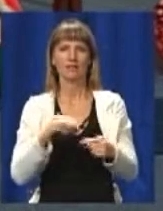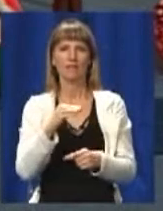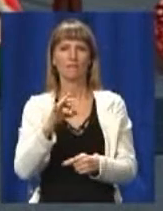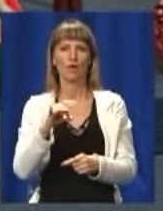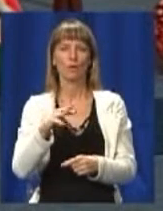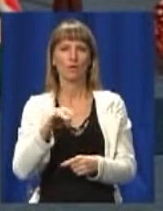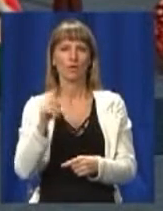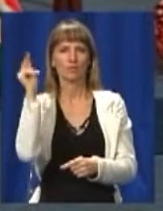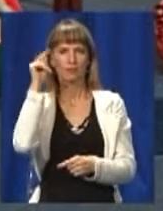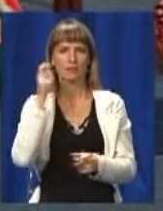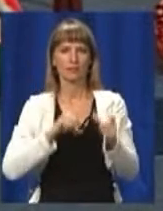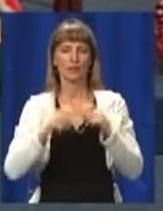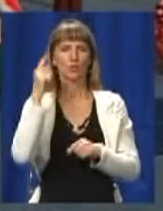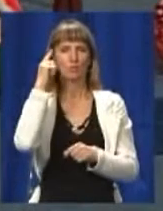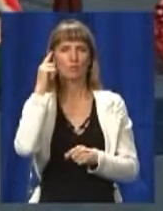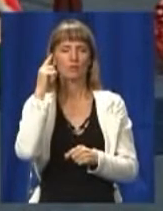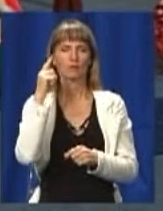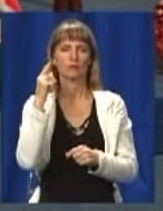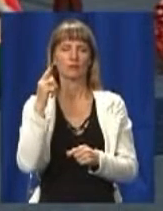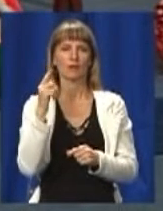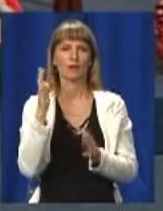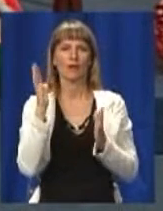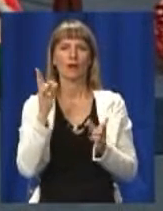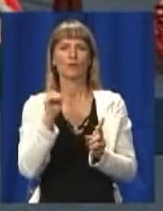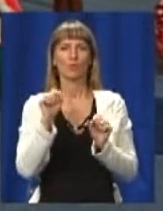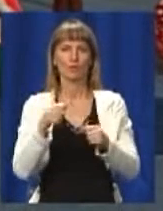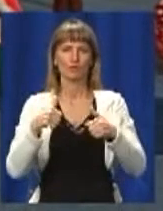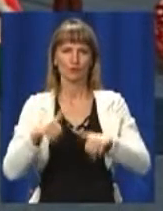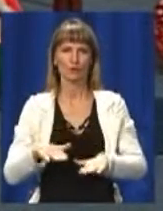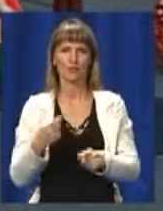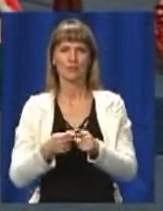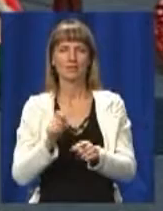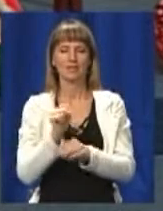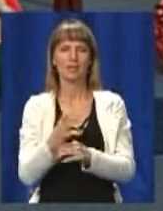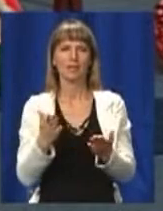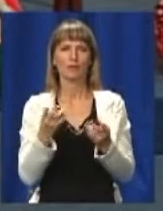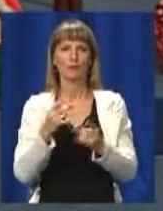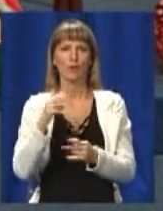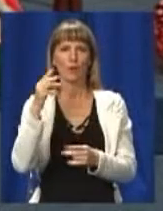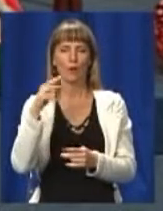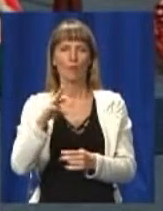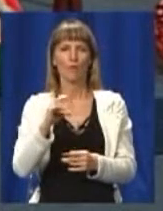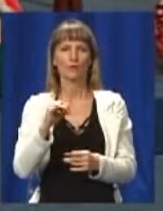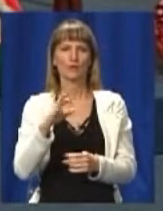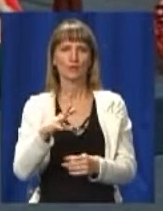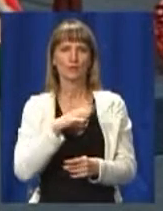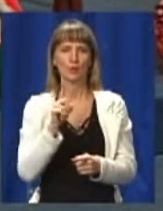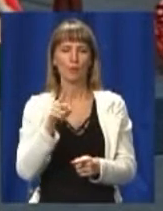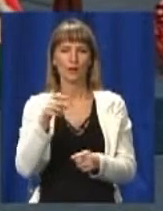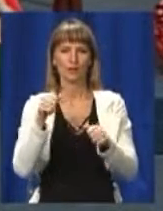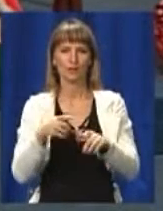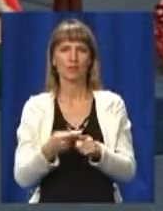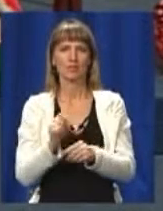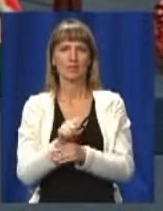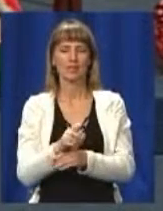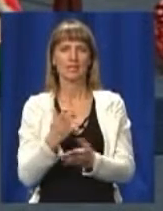коли навчаєшся в університеті, так і думаєш просто, боже мій, хто може вирішити цю задачу, яким монстром потрібно бути для того, аби її розв'язати.